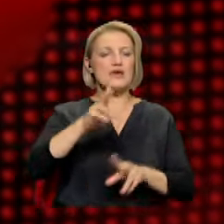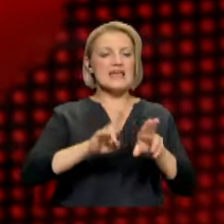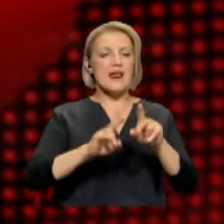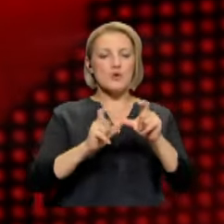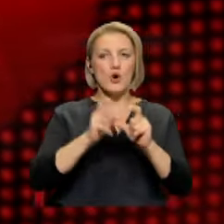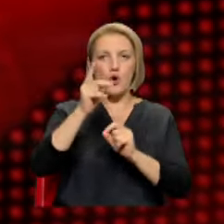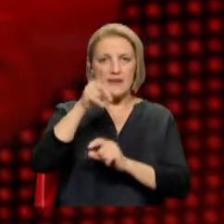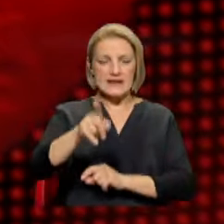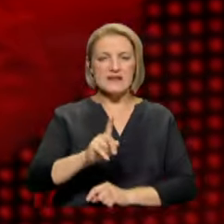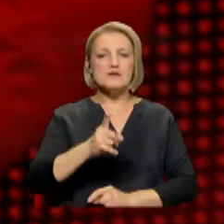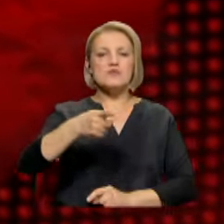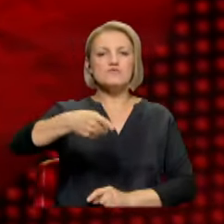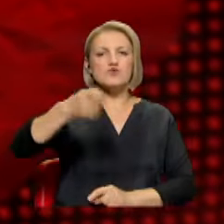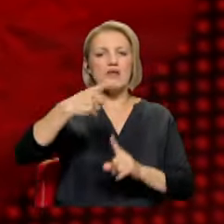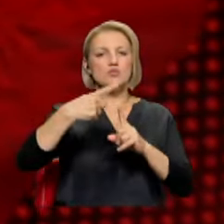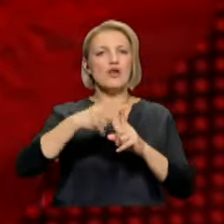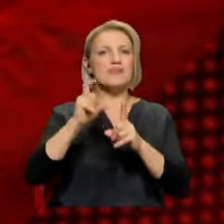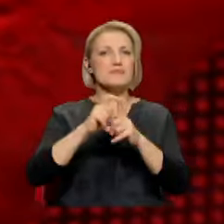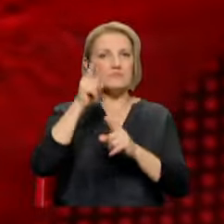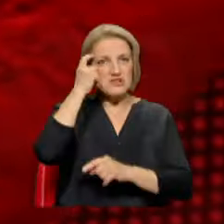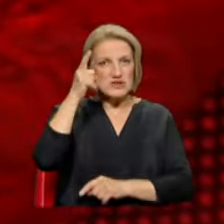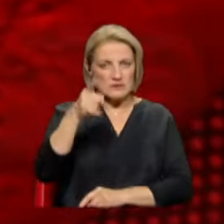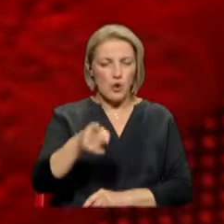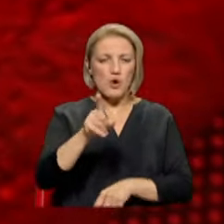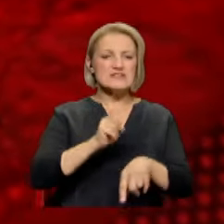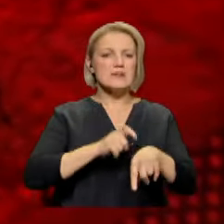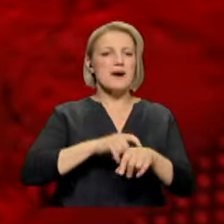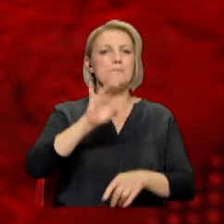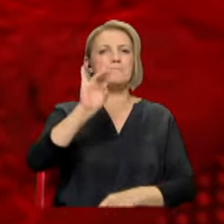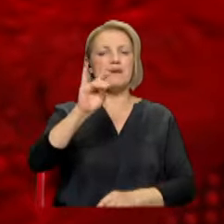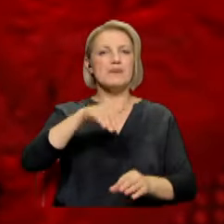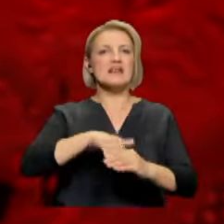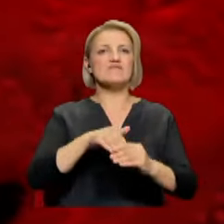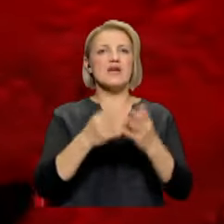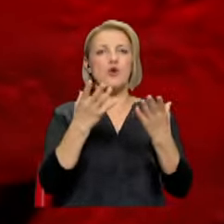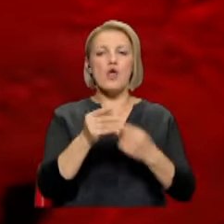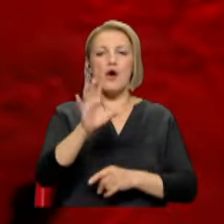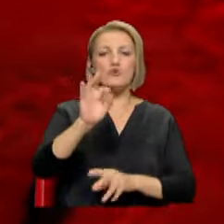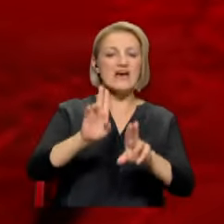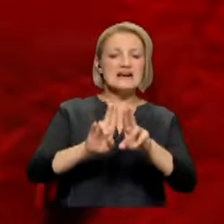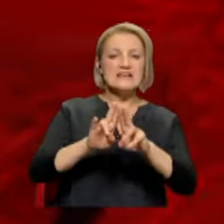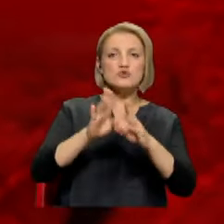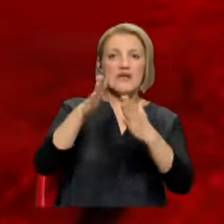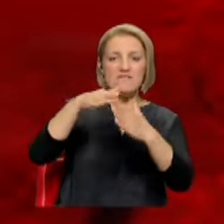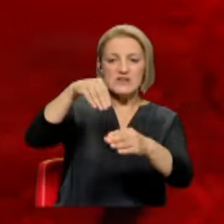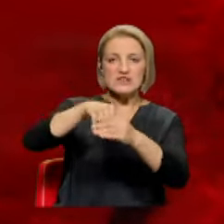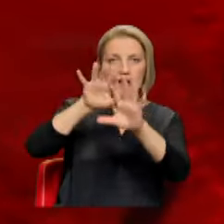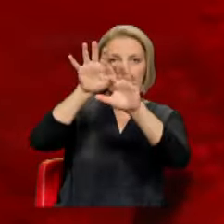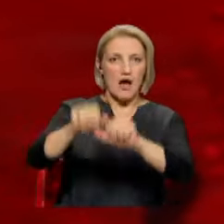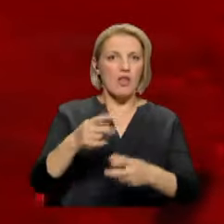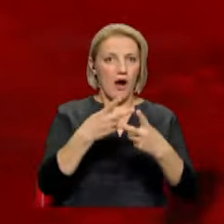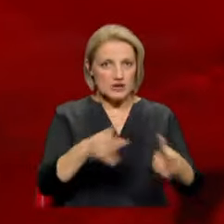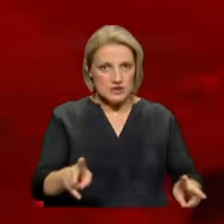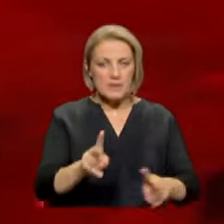Öner'in, tetikçi Tolgahan Demirbaş'ın o zaman MHP milletvekili olan Olcay Kılavuz'un evinde yakalandığını